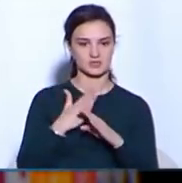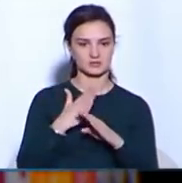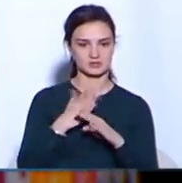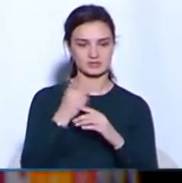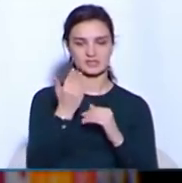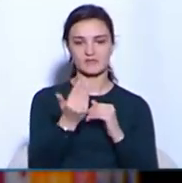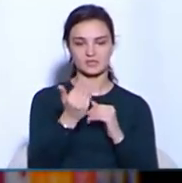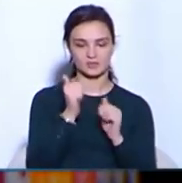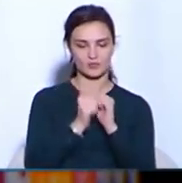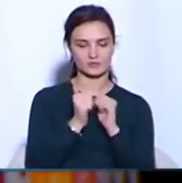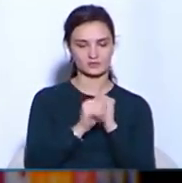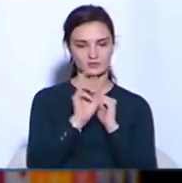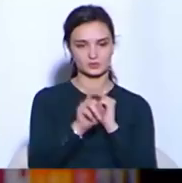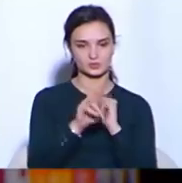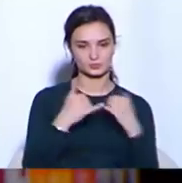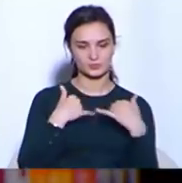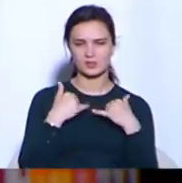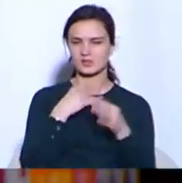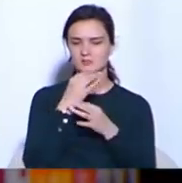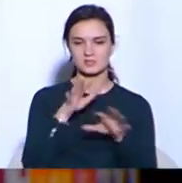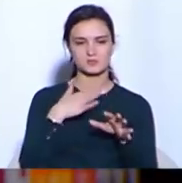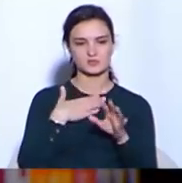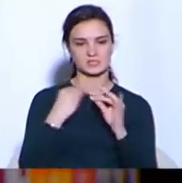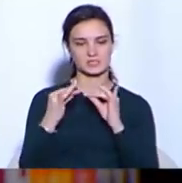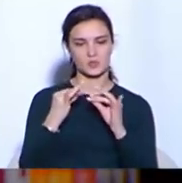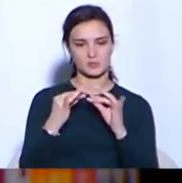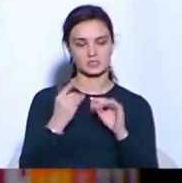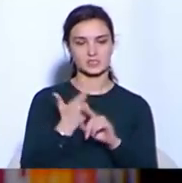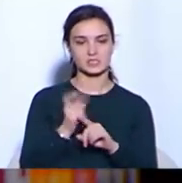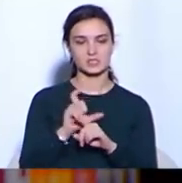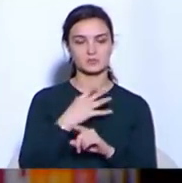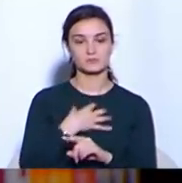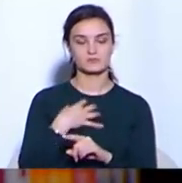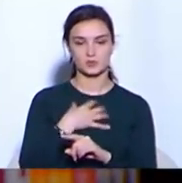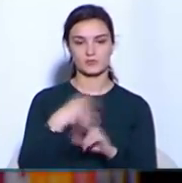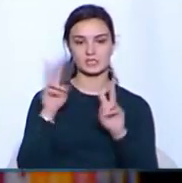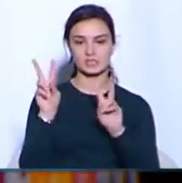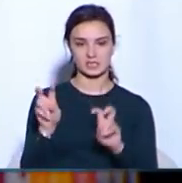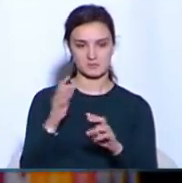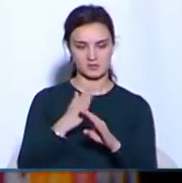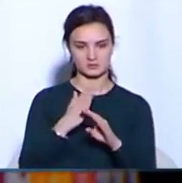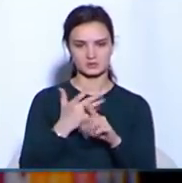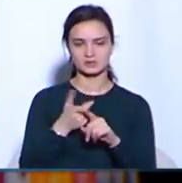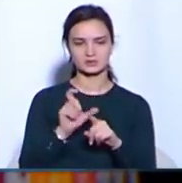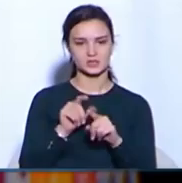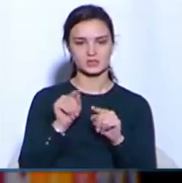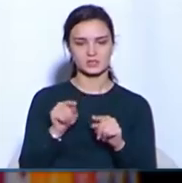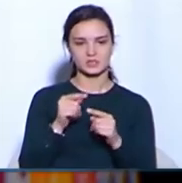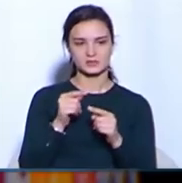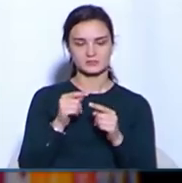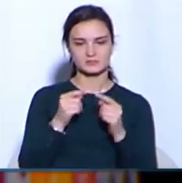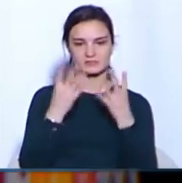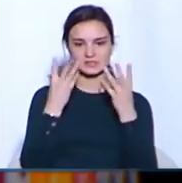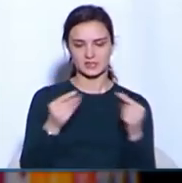განმამტკიცებელია ხოლმე თქვენთან ყველა სტუმრობა და ნებისმიერ ჩვენი საუბარი. ძალიან მნიშვნელოვანი თემა, ძალიან სიმბოლურ